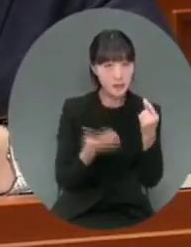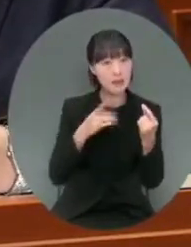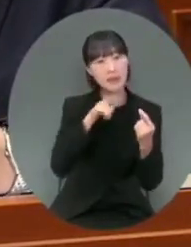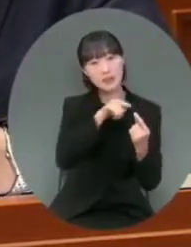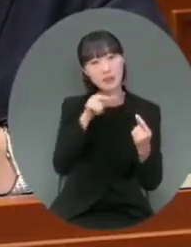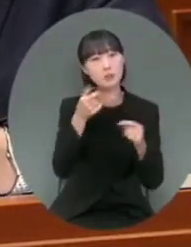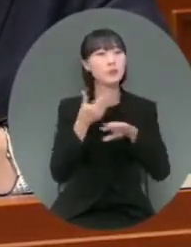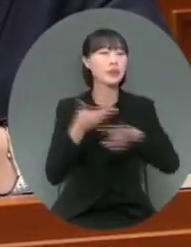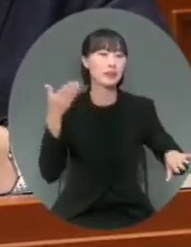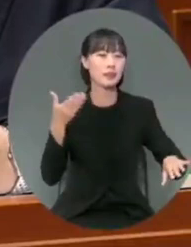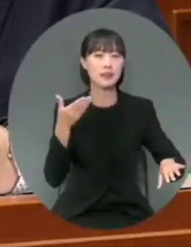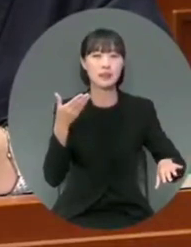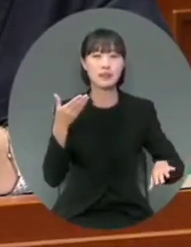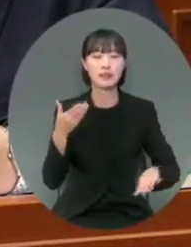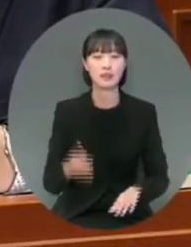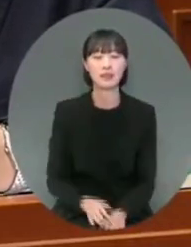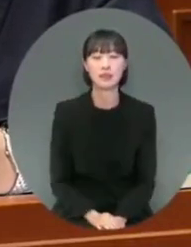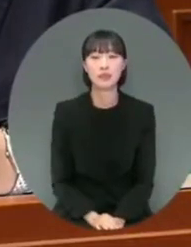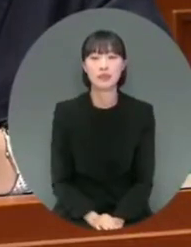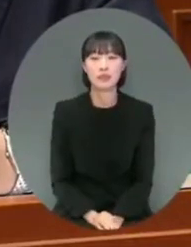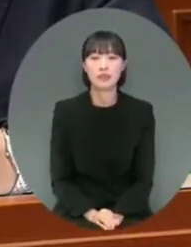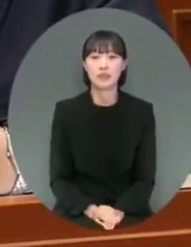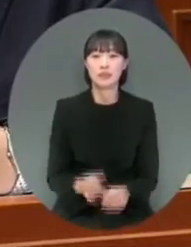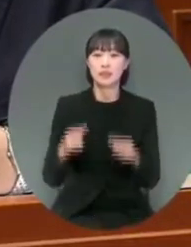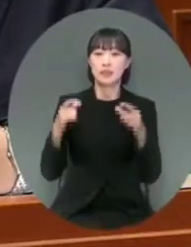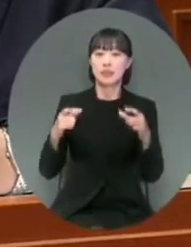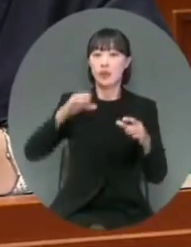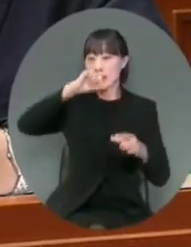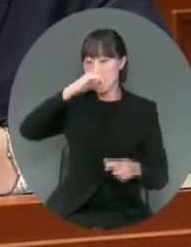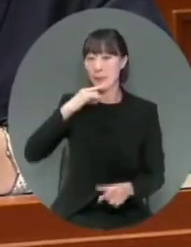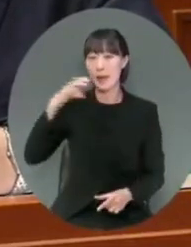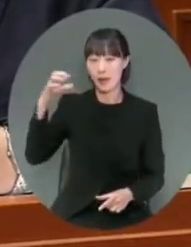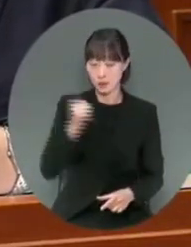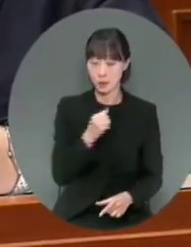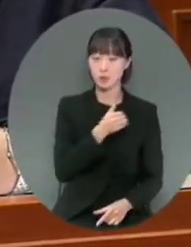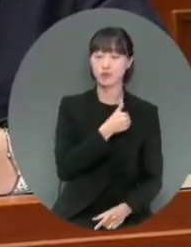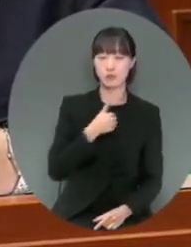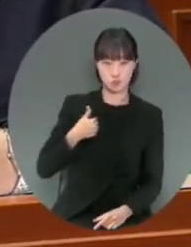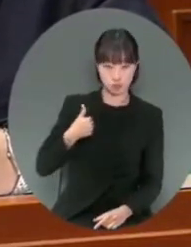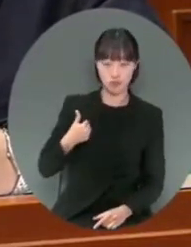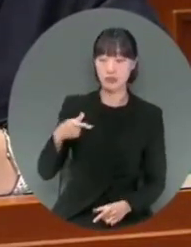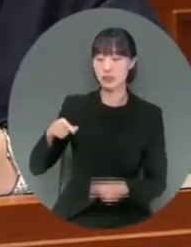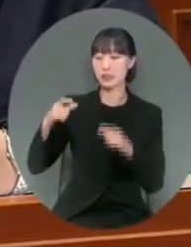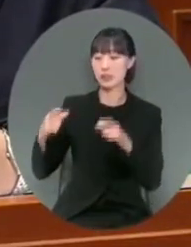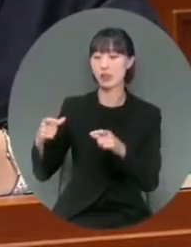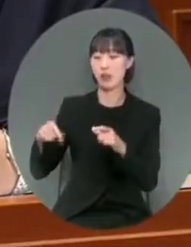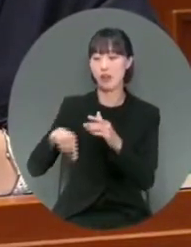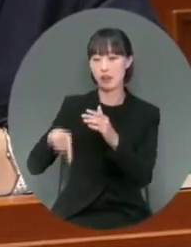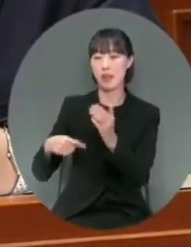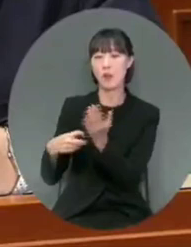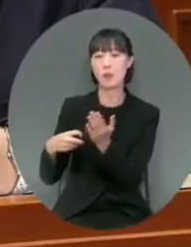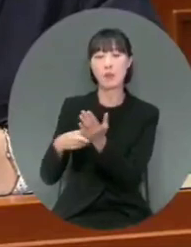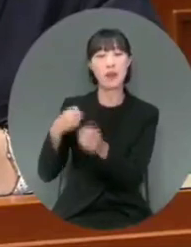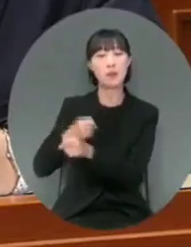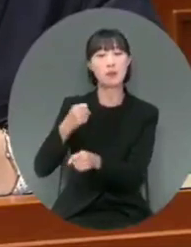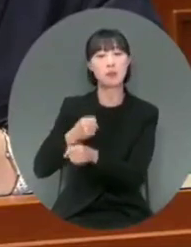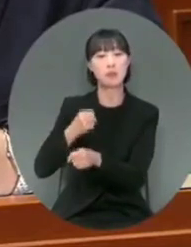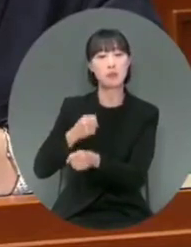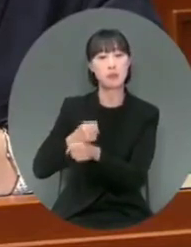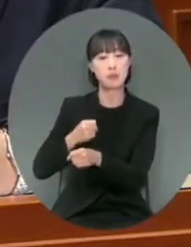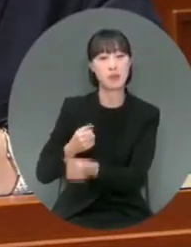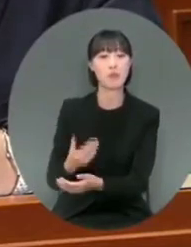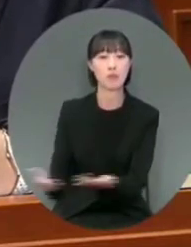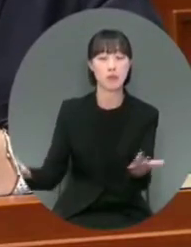문제 같습니다. 지금 그 지역적 예산만 가지고도 지역화폐를 발행하겠다는 것이